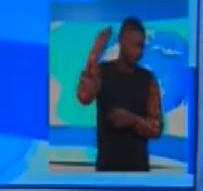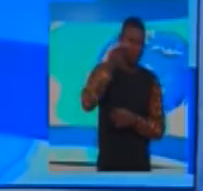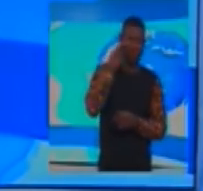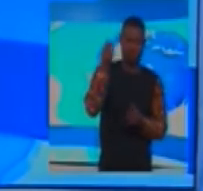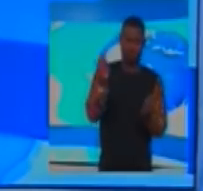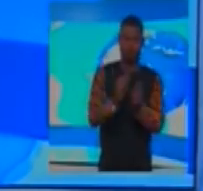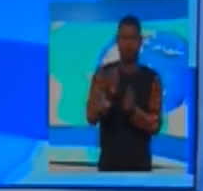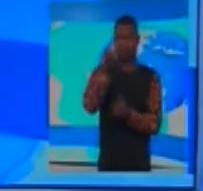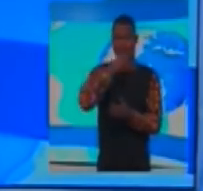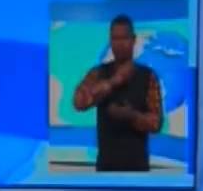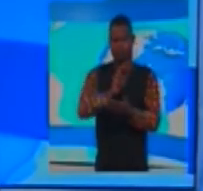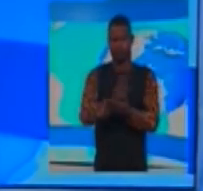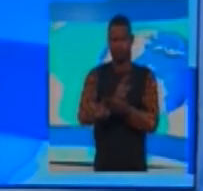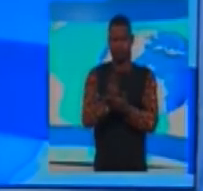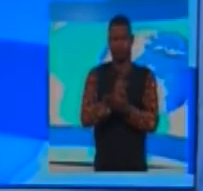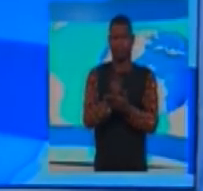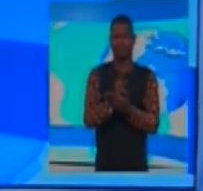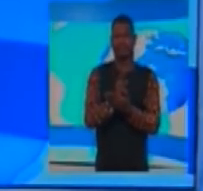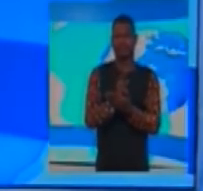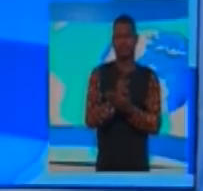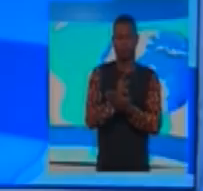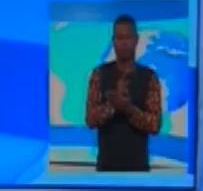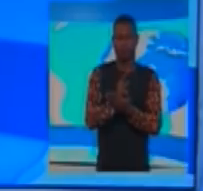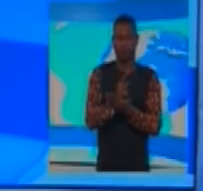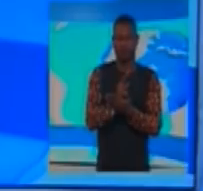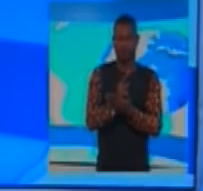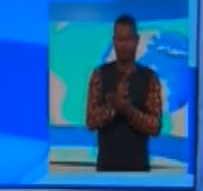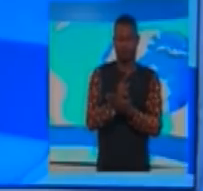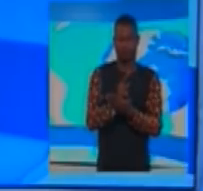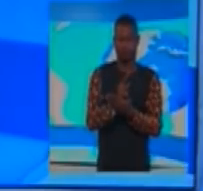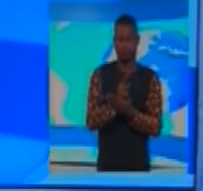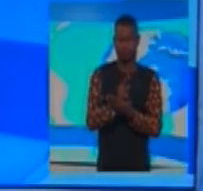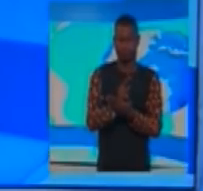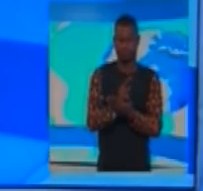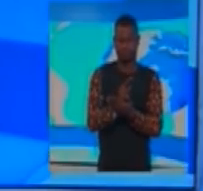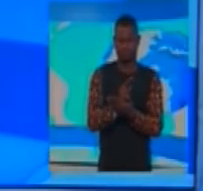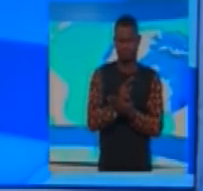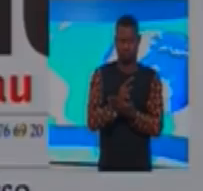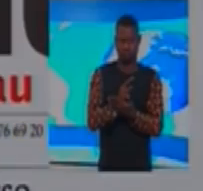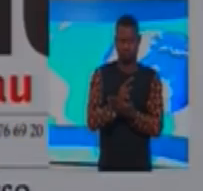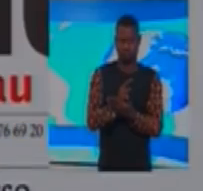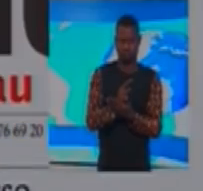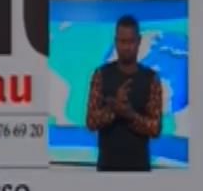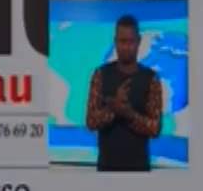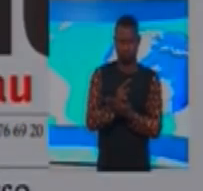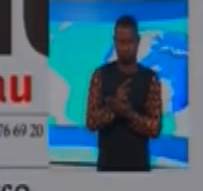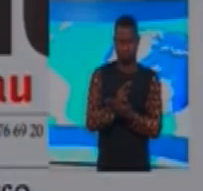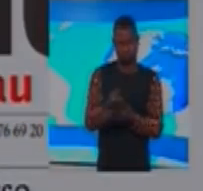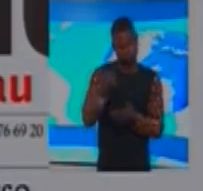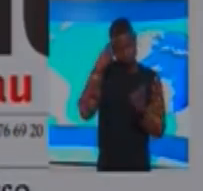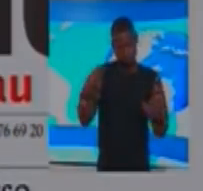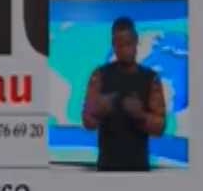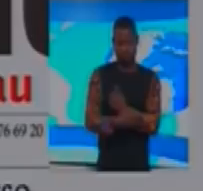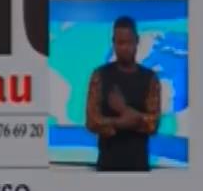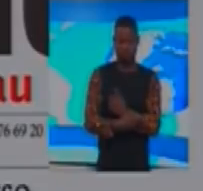par l'ensemble des parutions de ce mardi. La revue de presse avec Vincent Kiendrebeoko. Pour aujourd'hui au